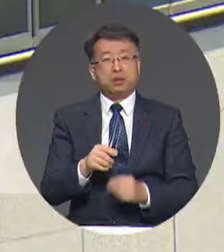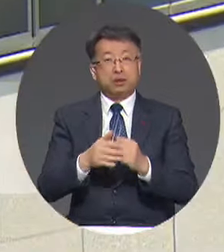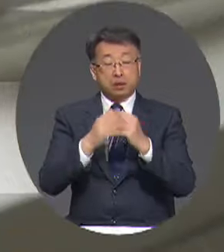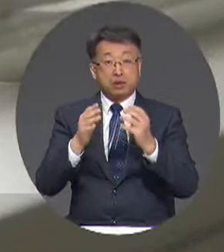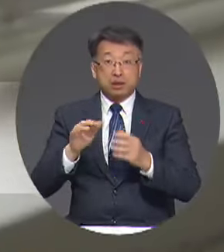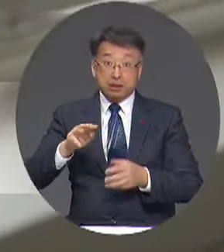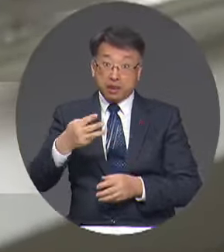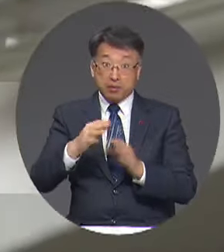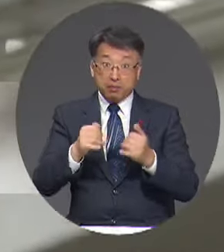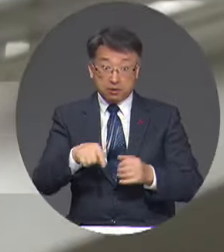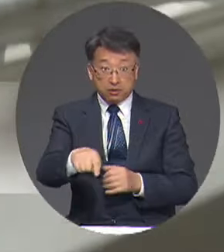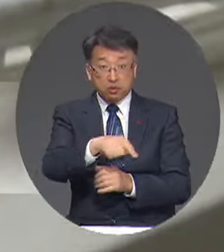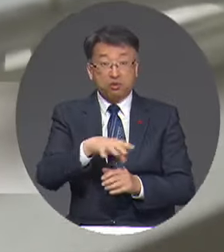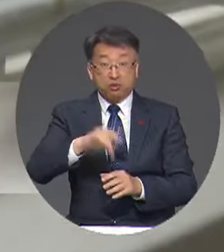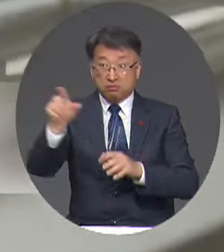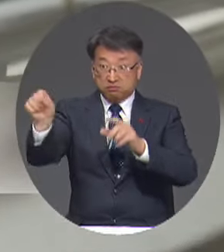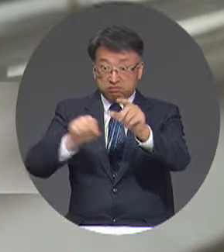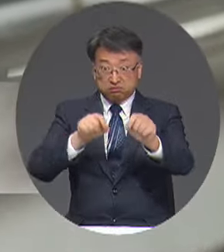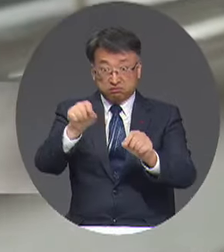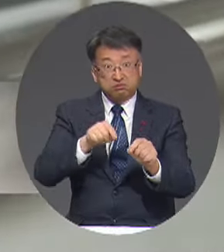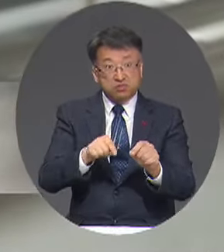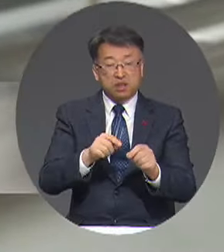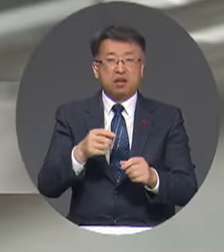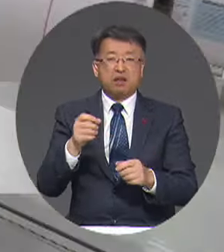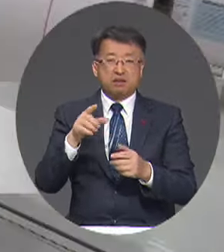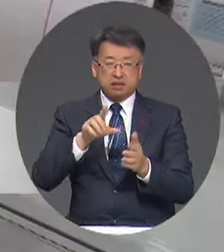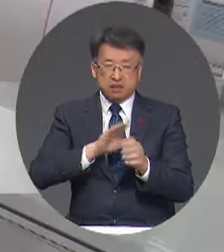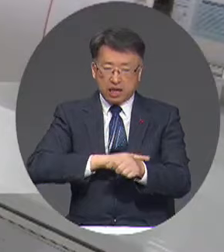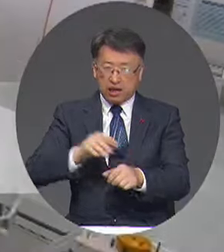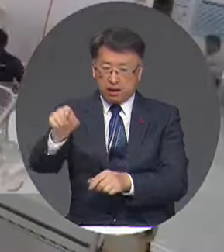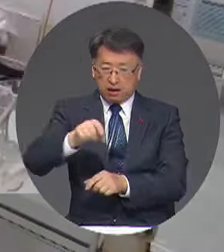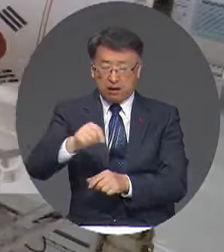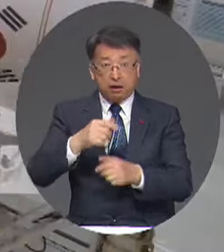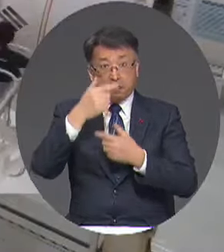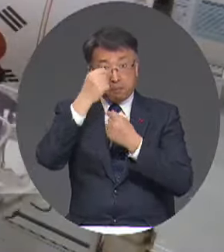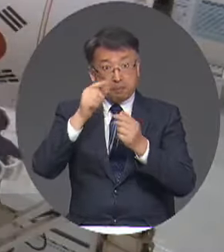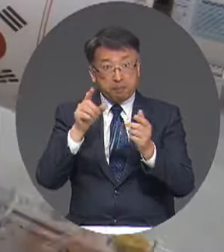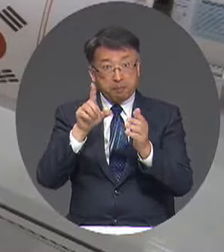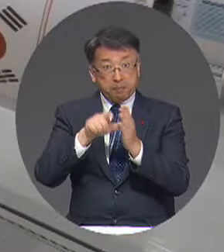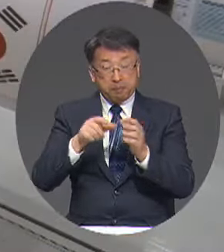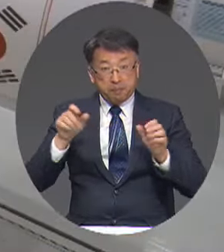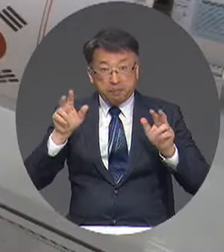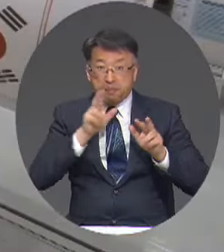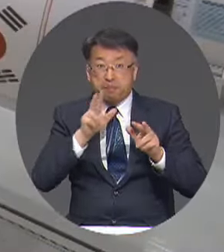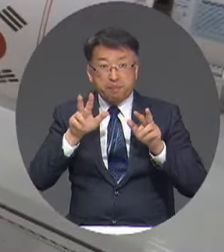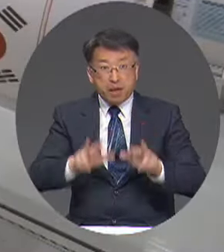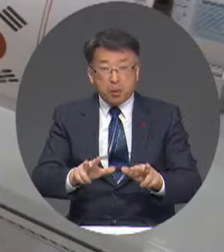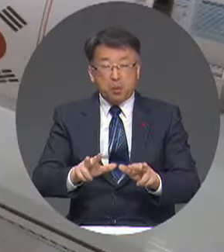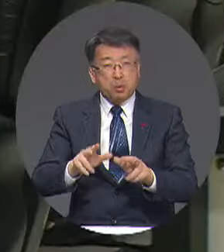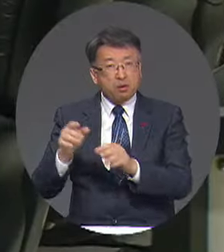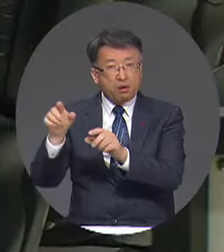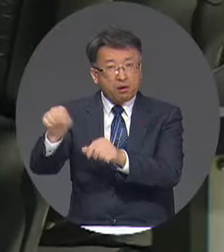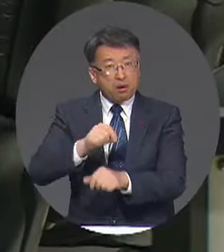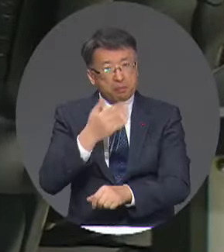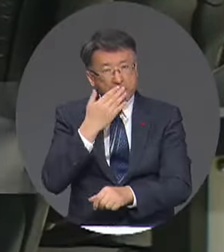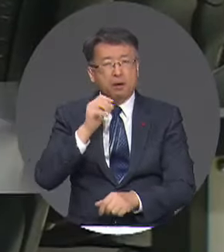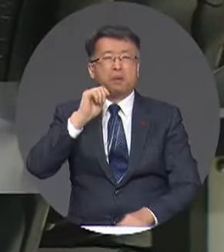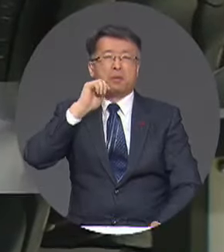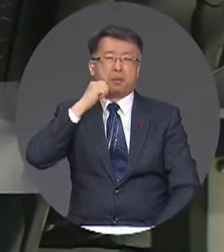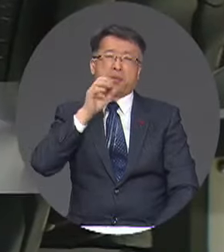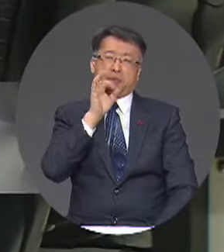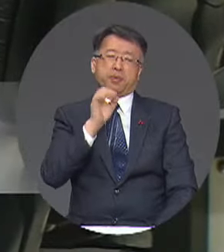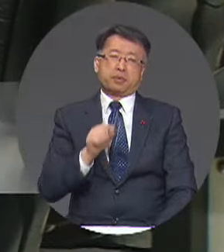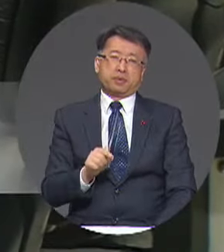300명의 우주항공청 초기 배치 인력을 제때 채용하기 힘들 것이란 우려 때문입니다. 더구나